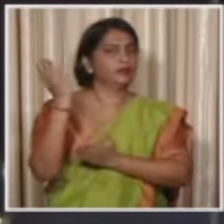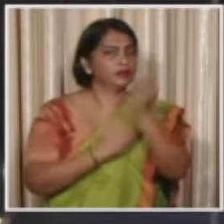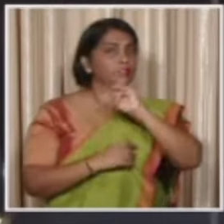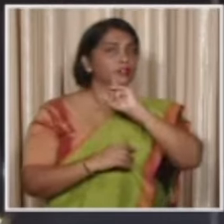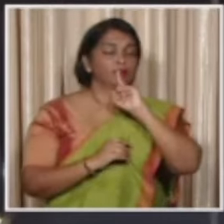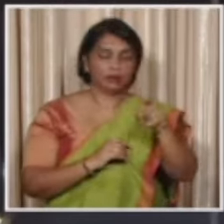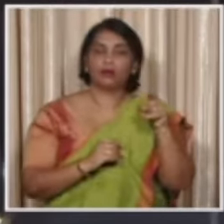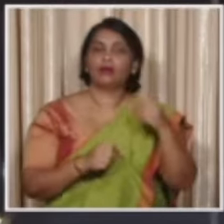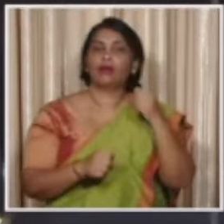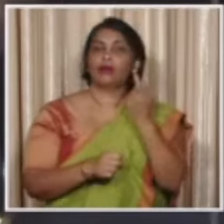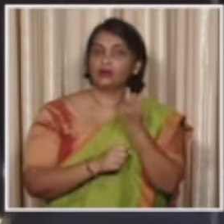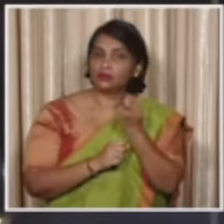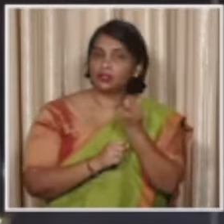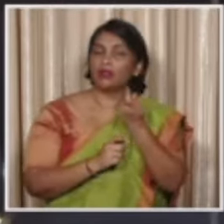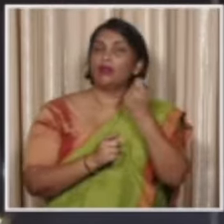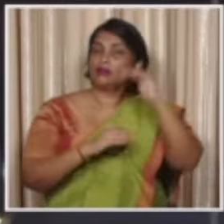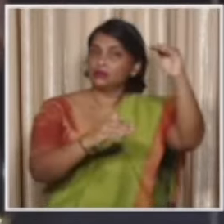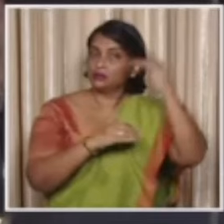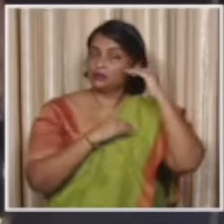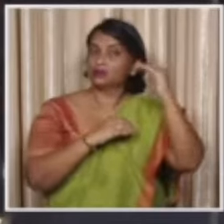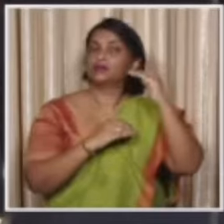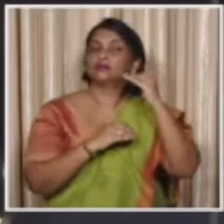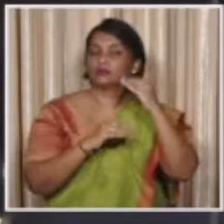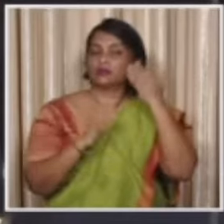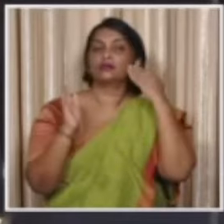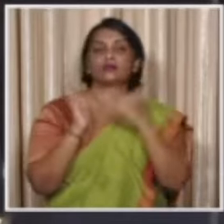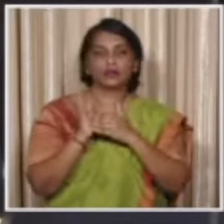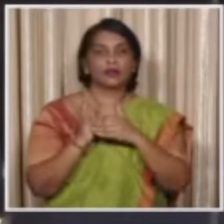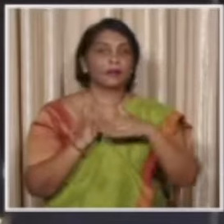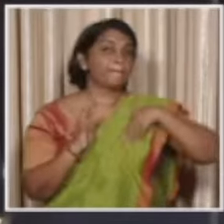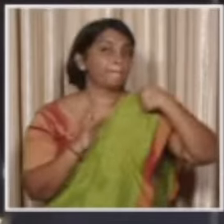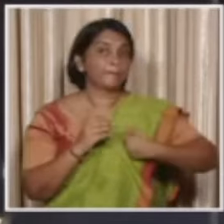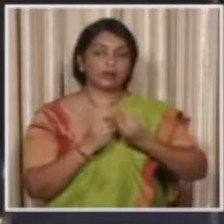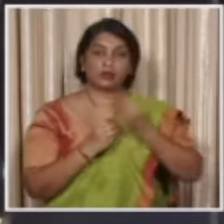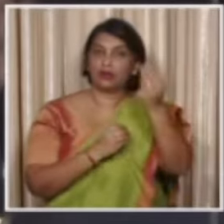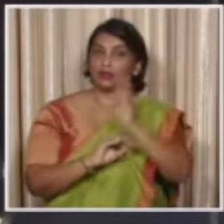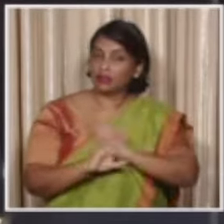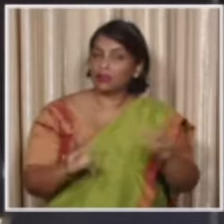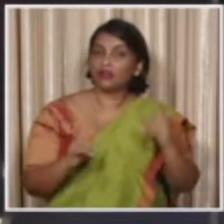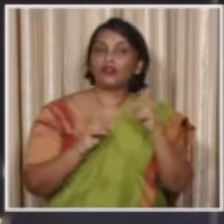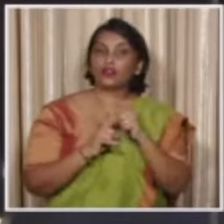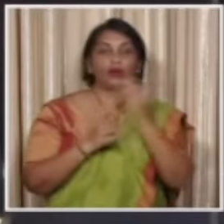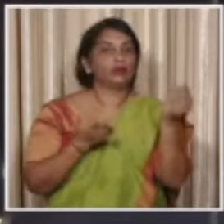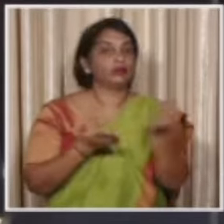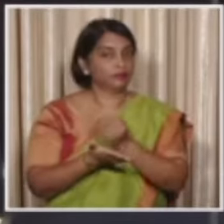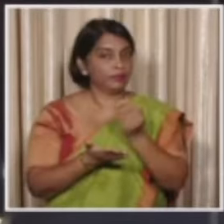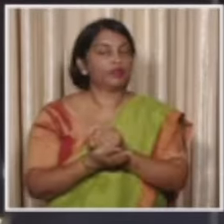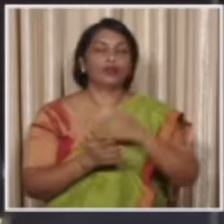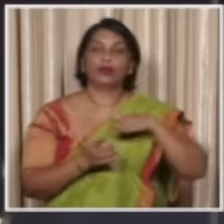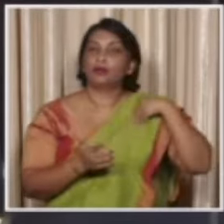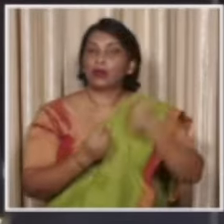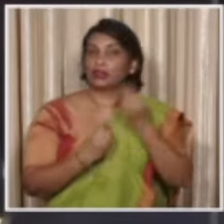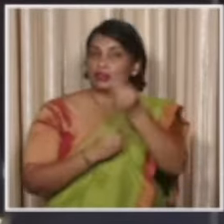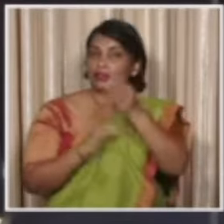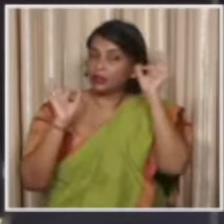කිව්වා ආර්ථිකය ආනයන ආදේශන වලට ප්‍රමුඛතාවය නොදෙන, ඩොලර් ඉතුරු කර ගැනීමට ප්‍රමුඛතාවය